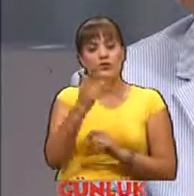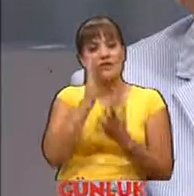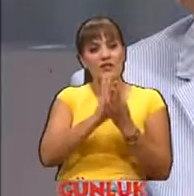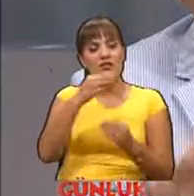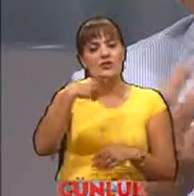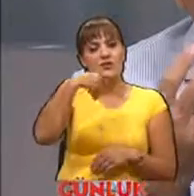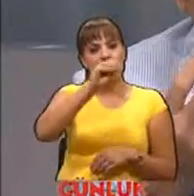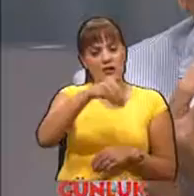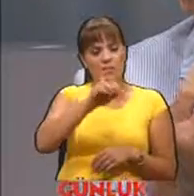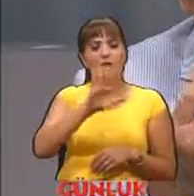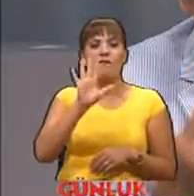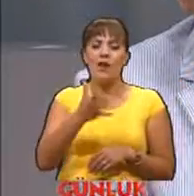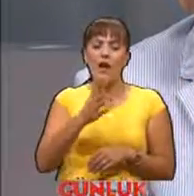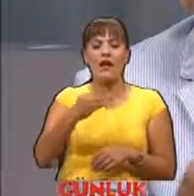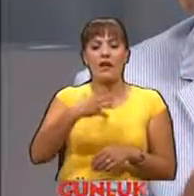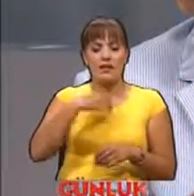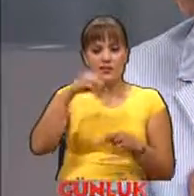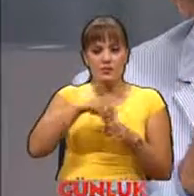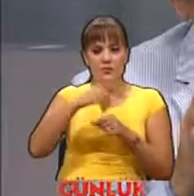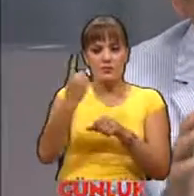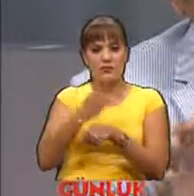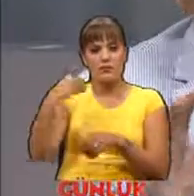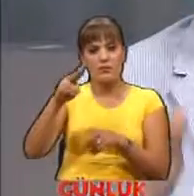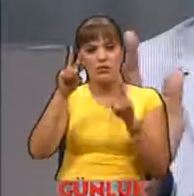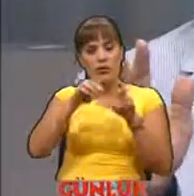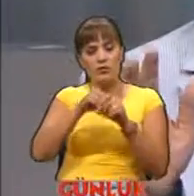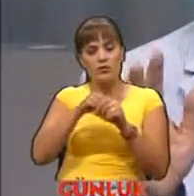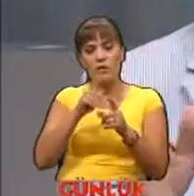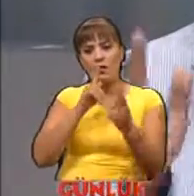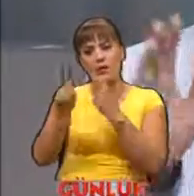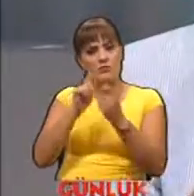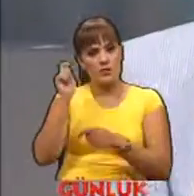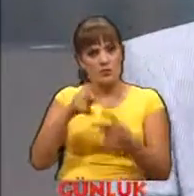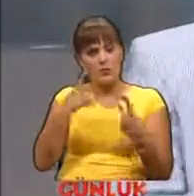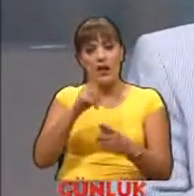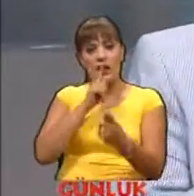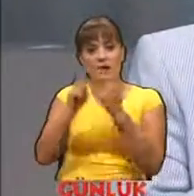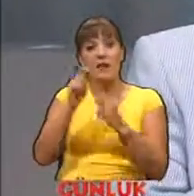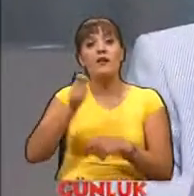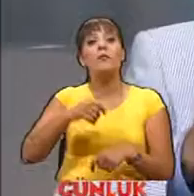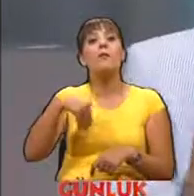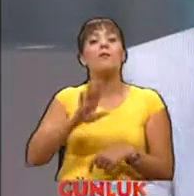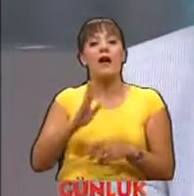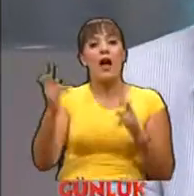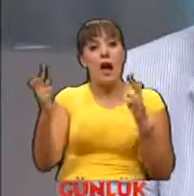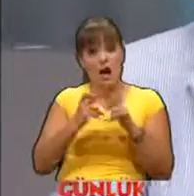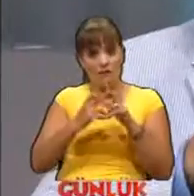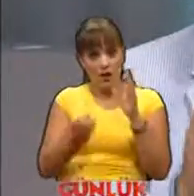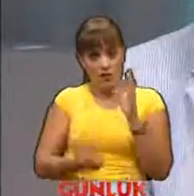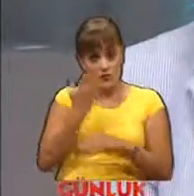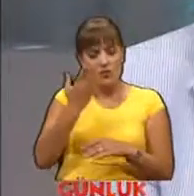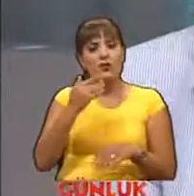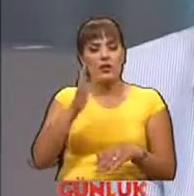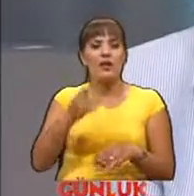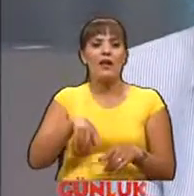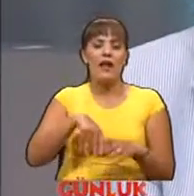kişiye satılması veya kendi içlerinden birine satılması konusunda ittifak edebilirler. İttifak edemedikleri takdirde, kavga doğduğunda,